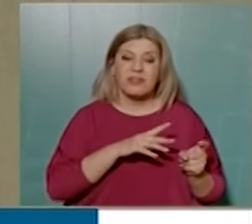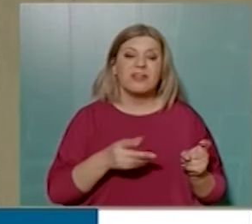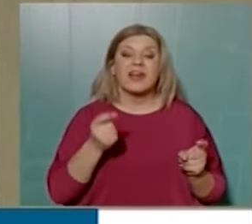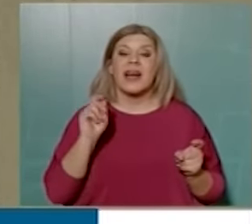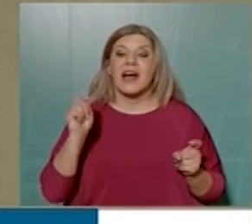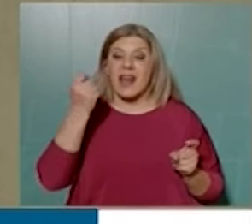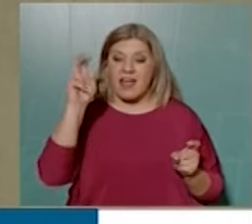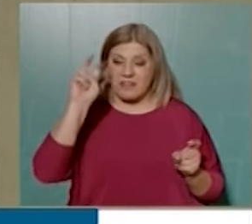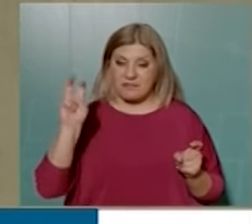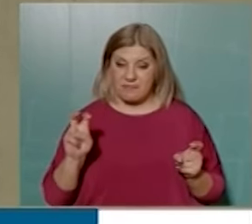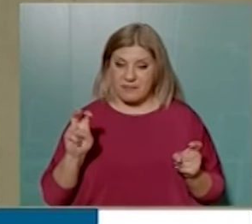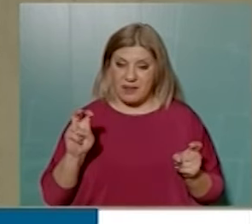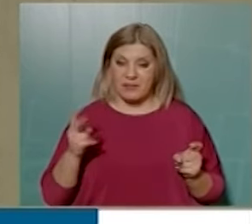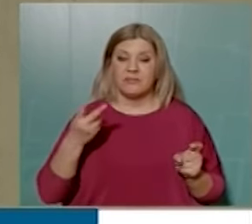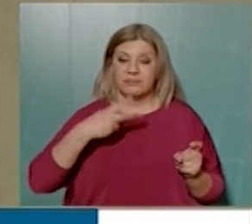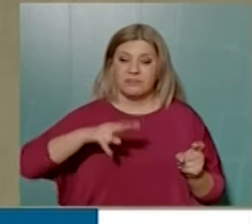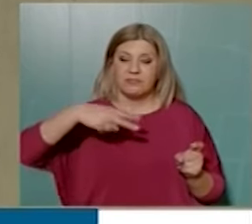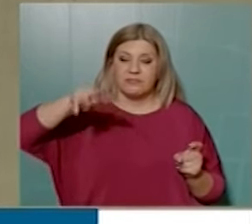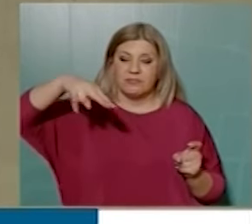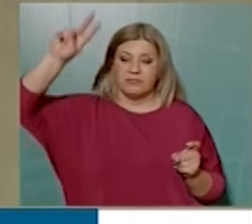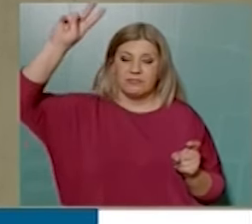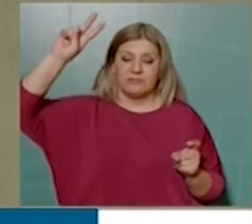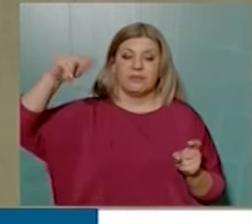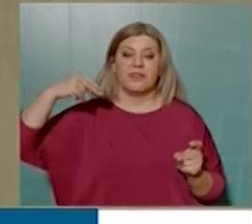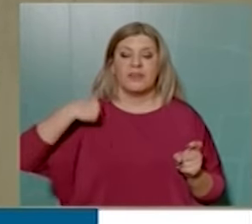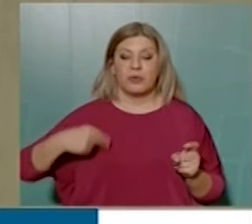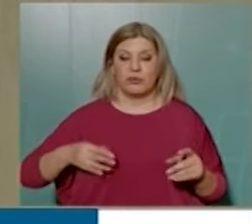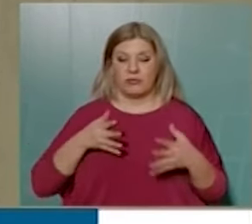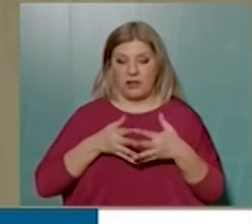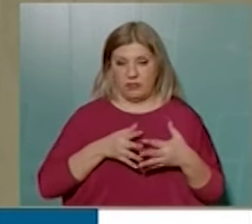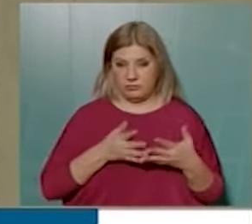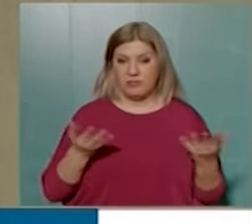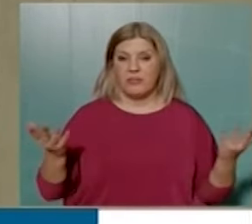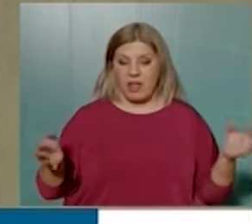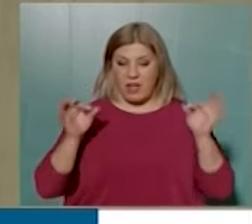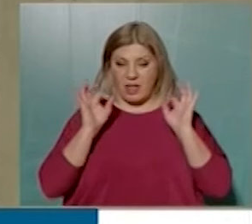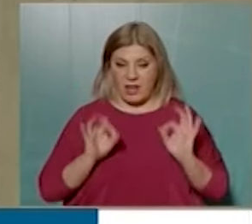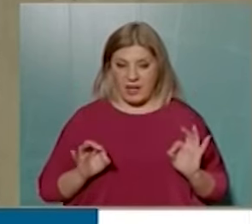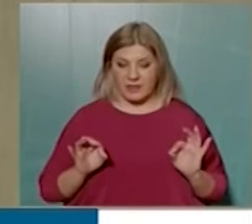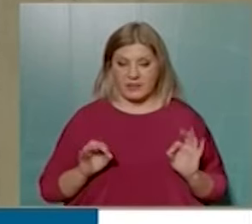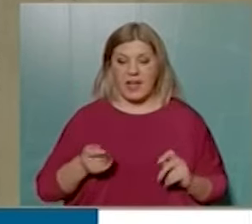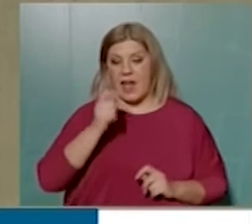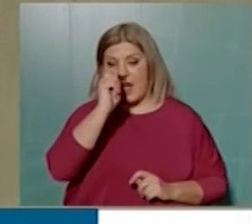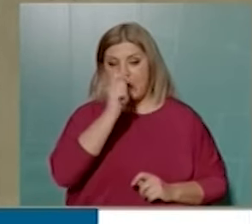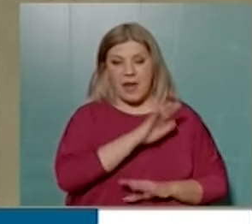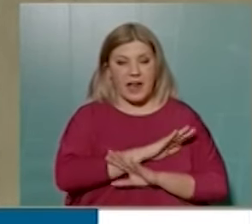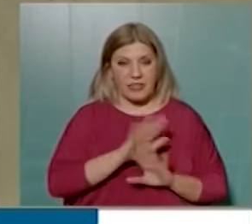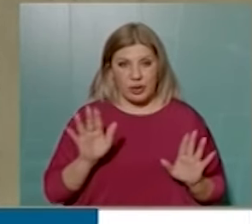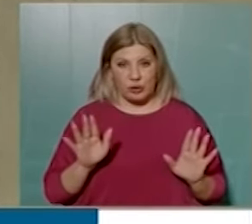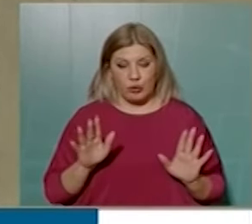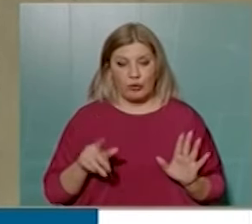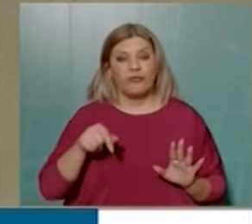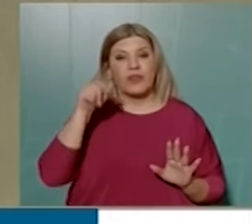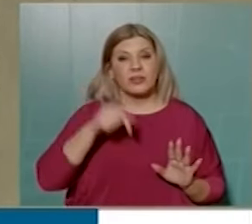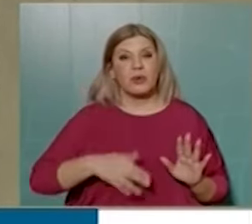ρεύματος θα δούμε φέτος να εκτοξεύονται κιι άλλο από την αύξηση των δημοτικών τελών και έτσι φτάνουμε στην απαράδεκτη κατάσταση στον